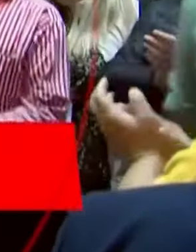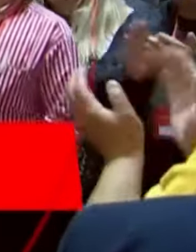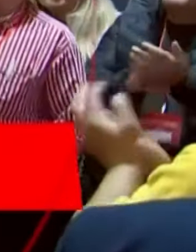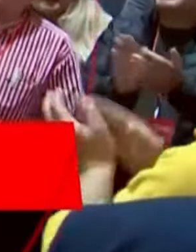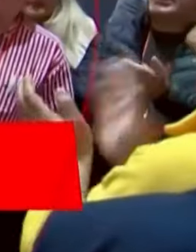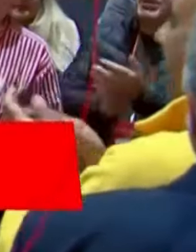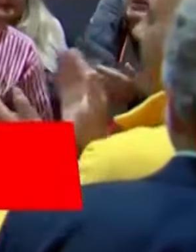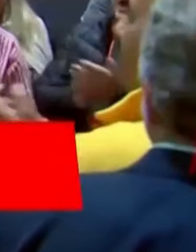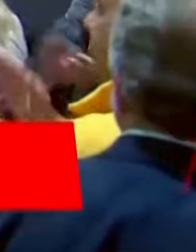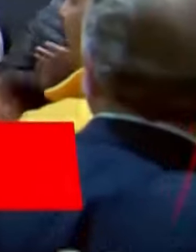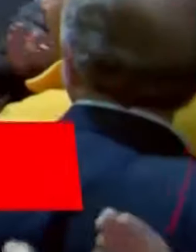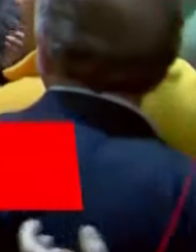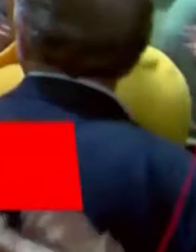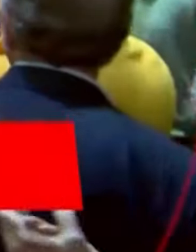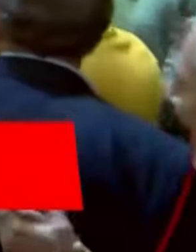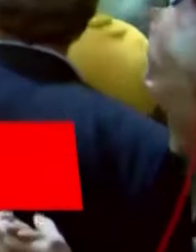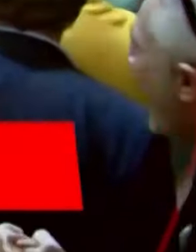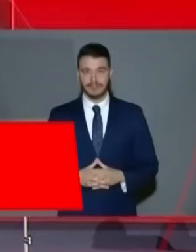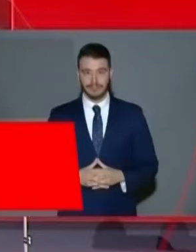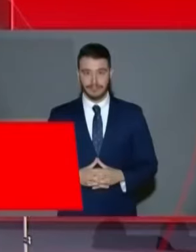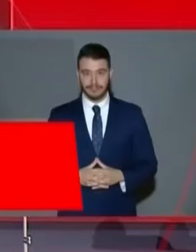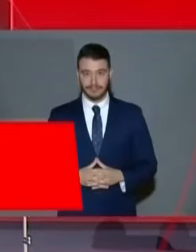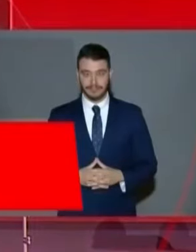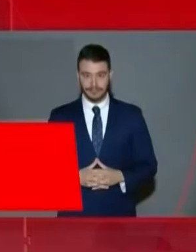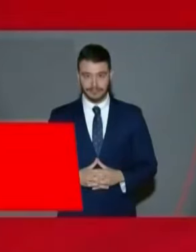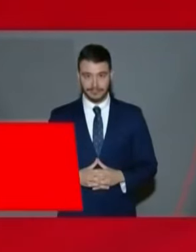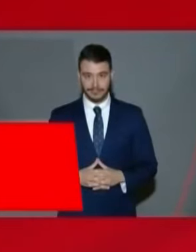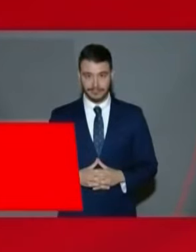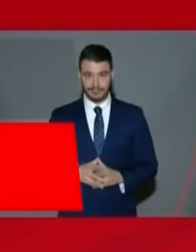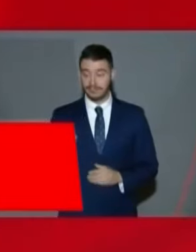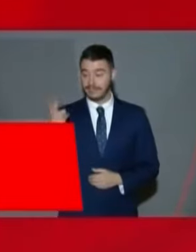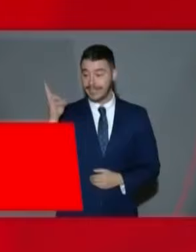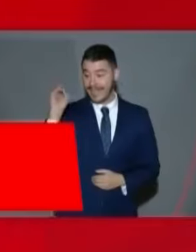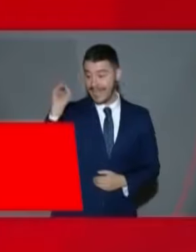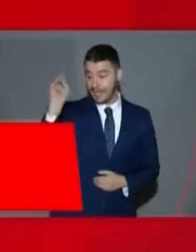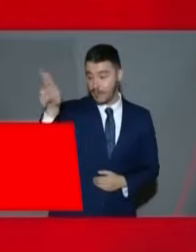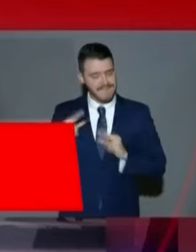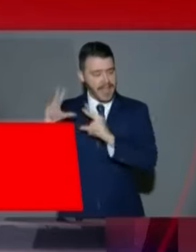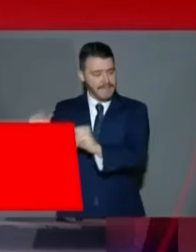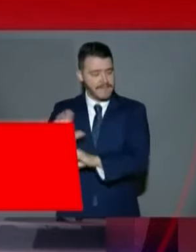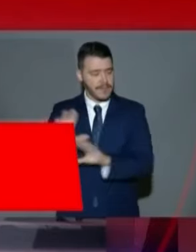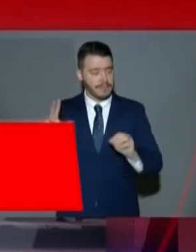Παπά. Αναλυτικό ρεπορτάζ. Πώς κλείδωσε η μεγάλη ανατροπή, πώς διαγράφεται η επόμενη μέρα.